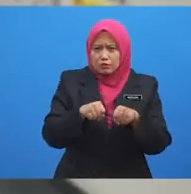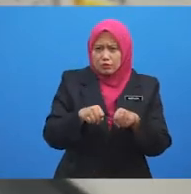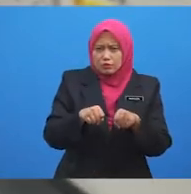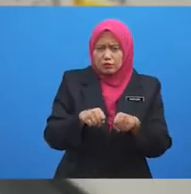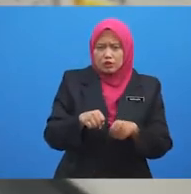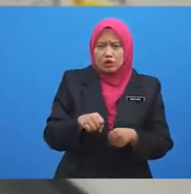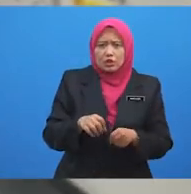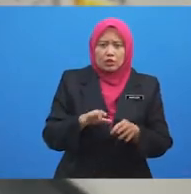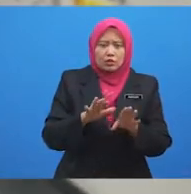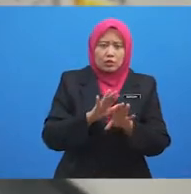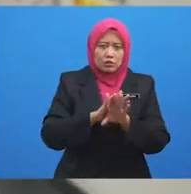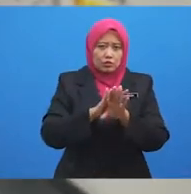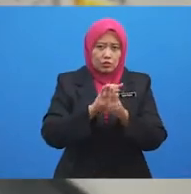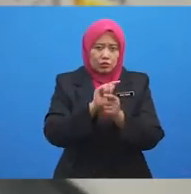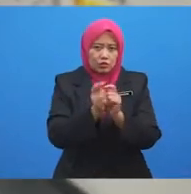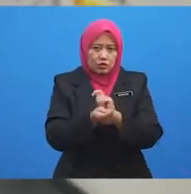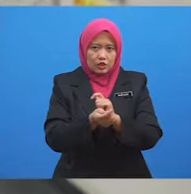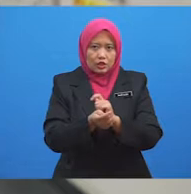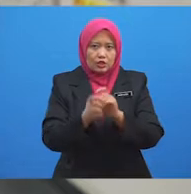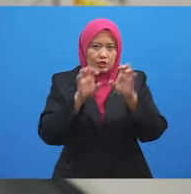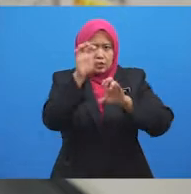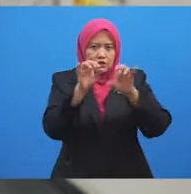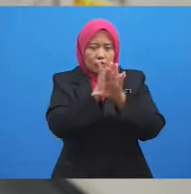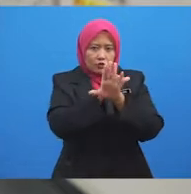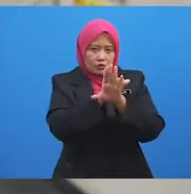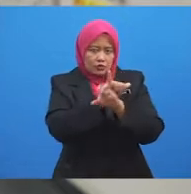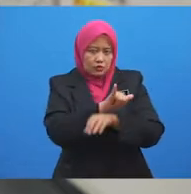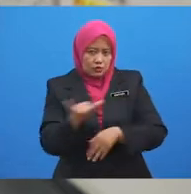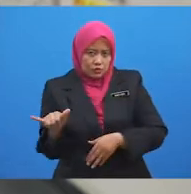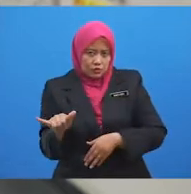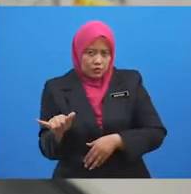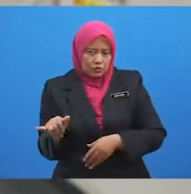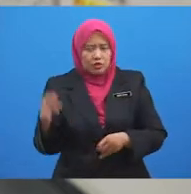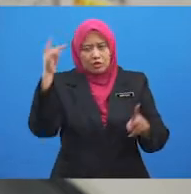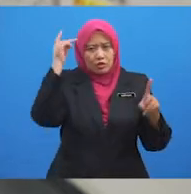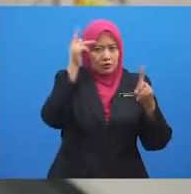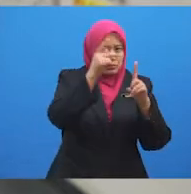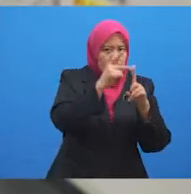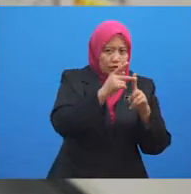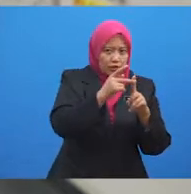bentuk radioisotop banyak digunakan di sekeliling kita.